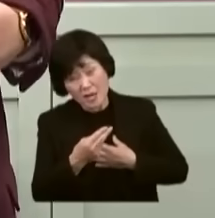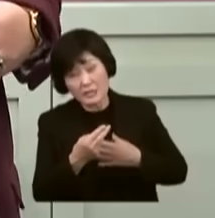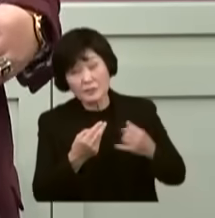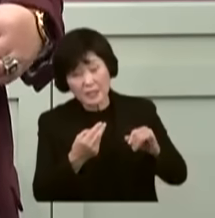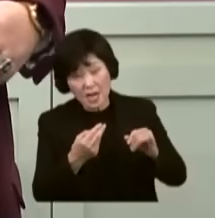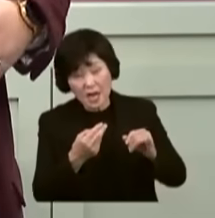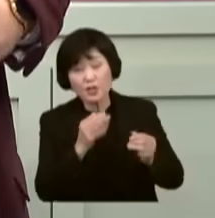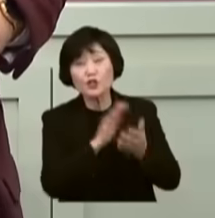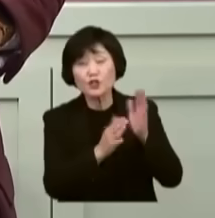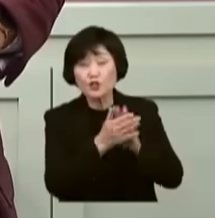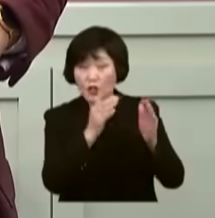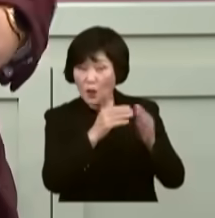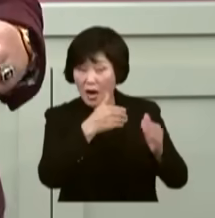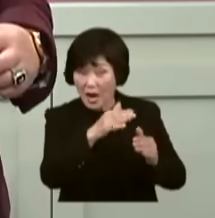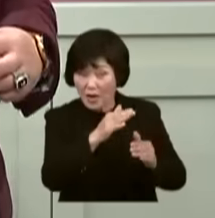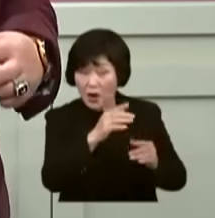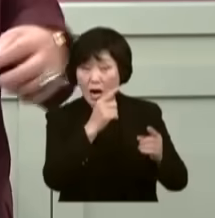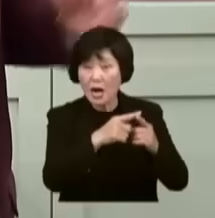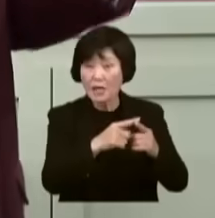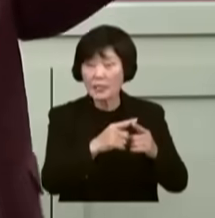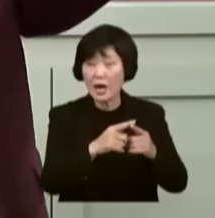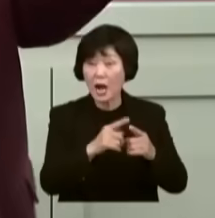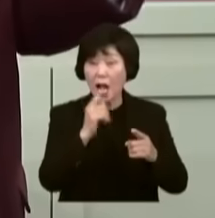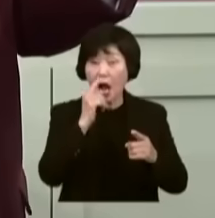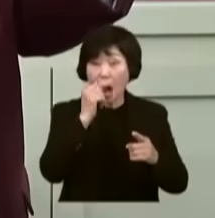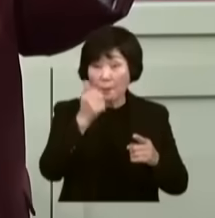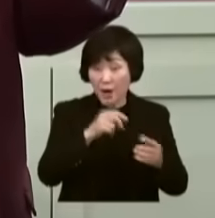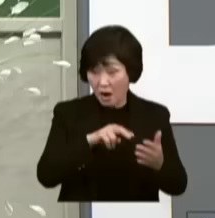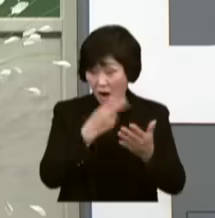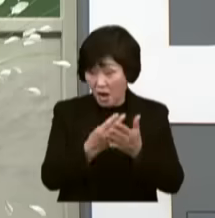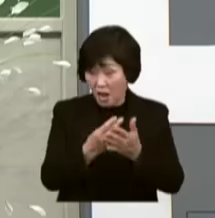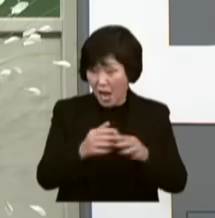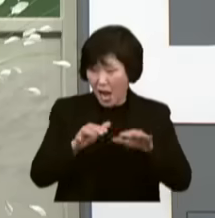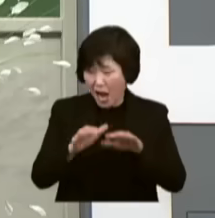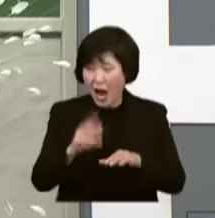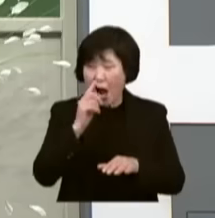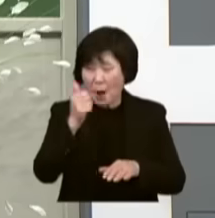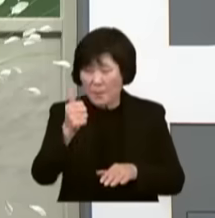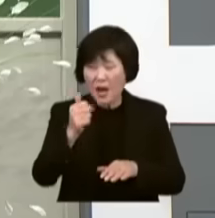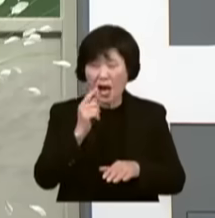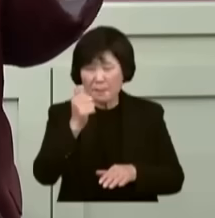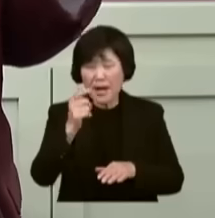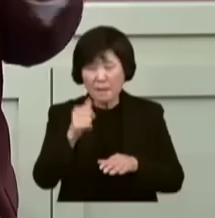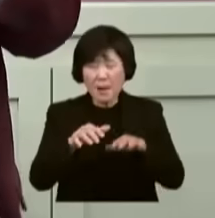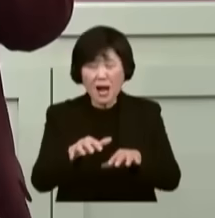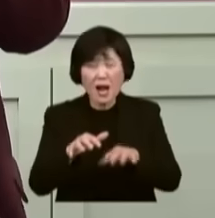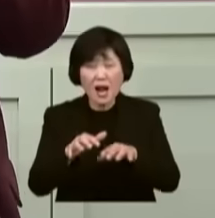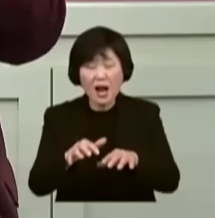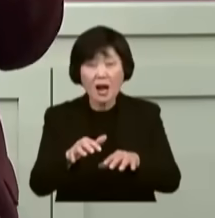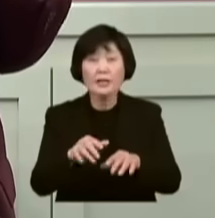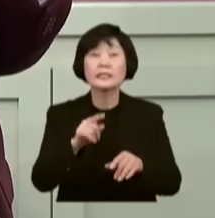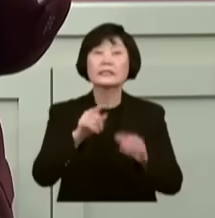메고 유치원 가려고 나오다가 아빠 그러고서 이제 난리가 난 거야. 이제 수민이 엄마 뛰어오고 뭐 난리가